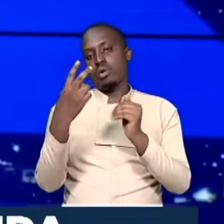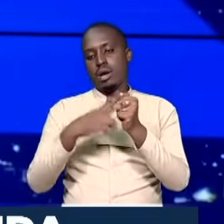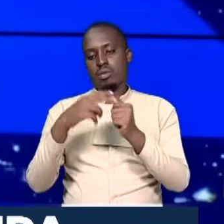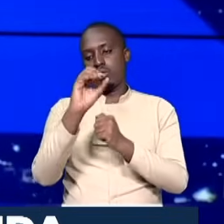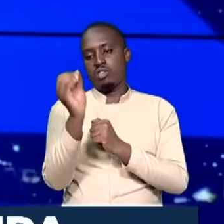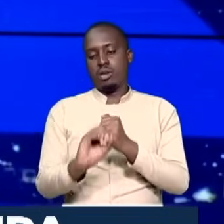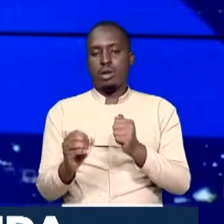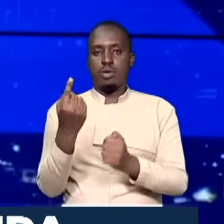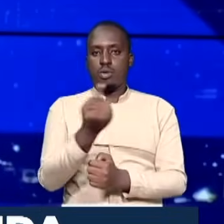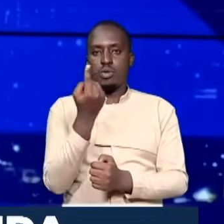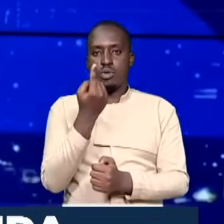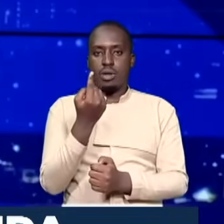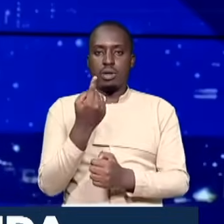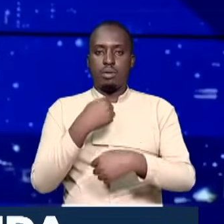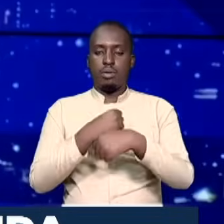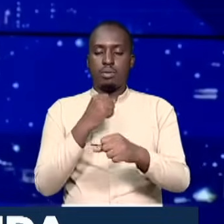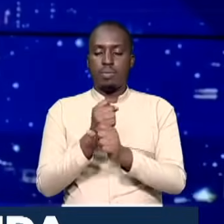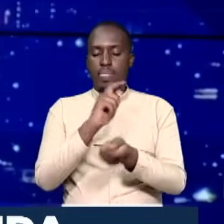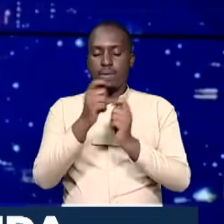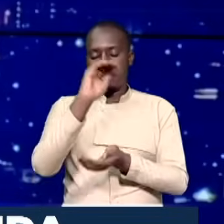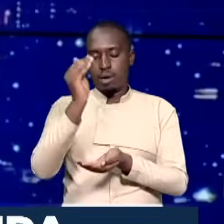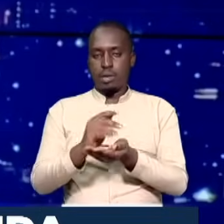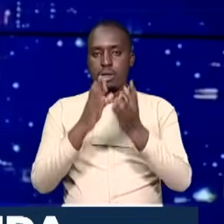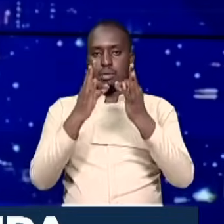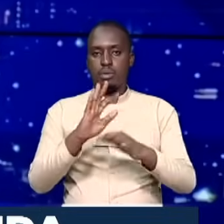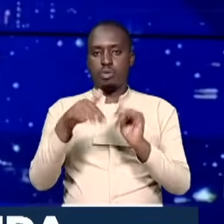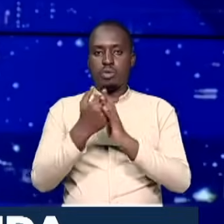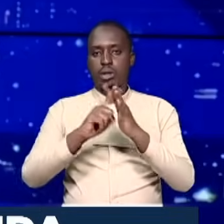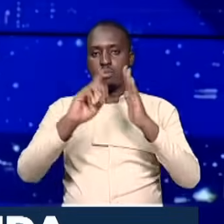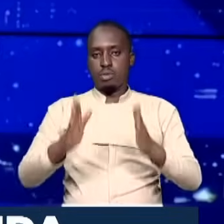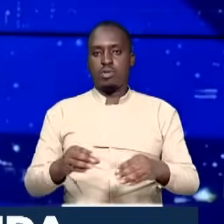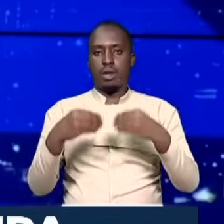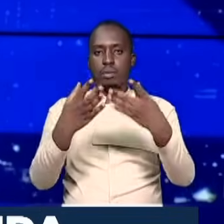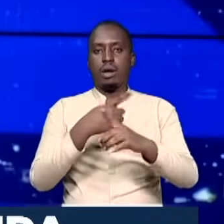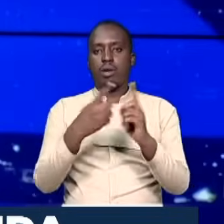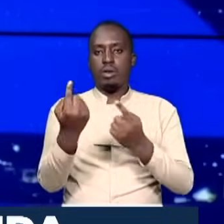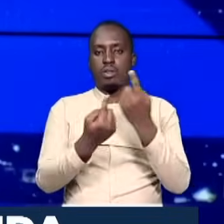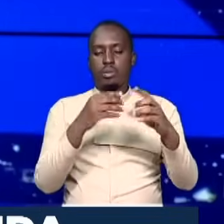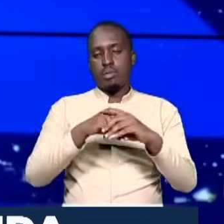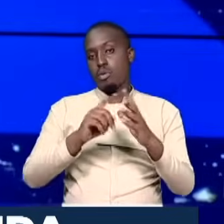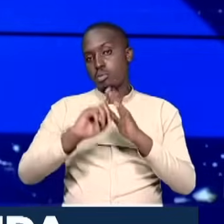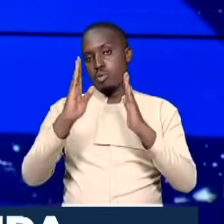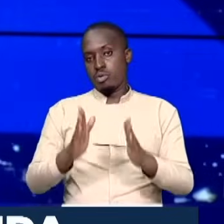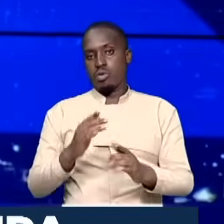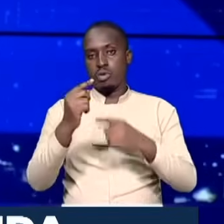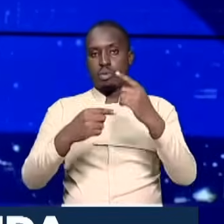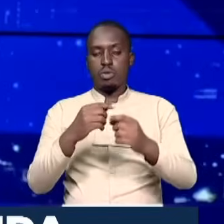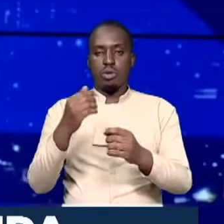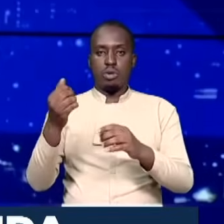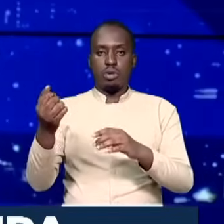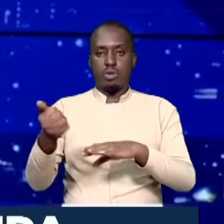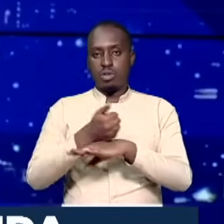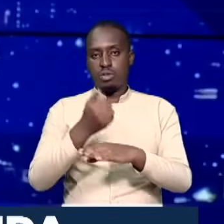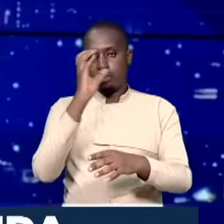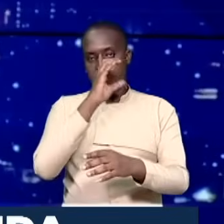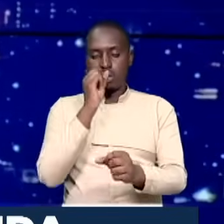37% gusa ngo biba ngombwa kugabanya ibyo impunzi zagenerwaga gusa ariko ngo hakaba hari zimwe mu mpunzi zikomeje kwihangira imirimo ngo